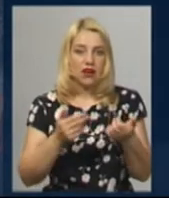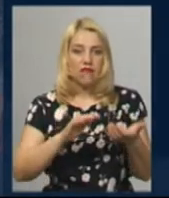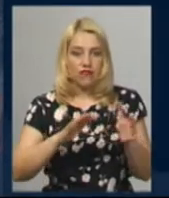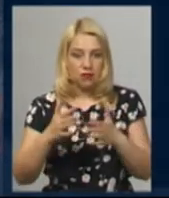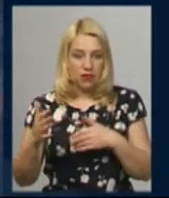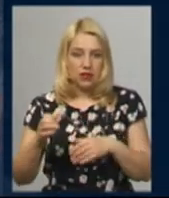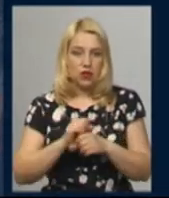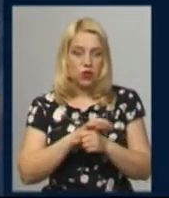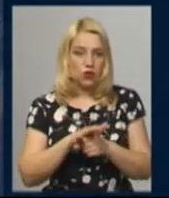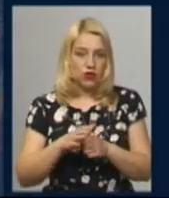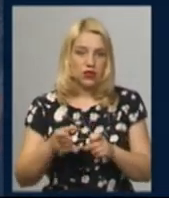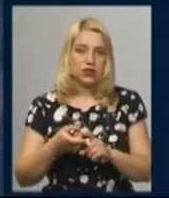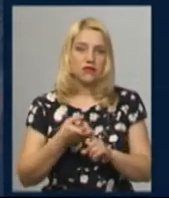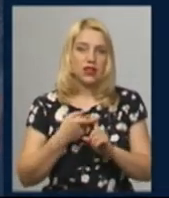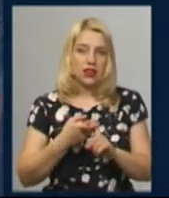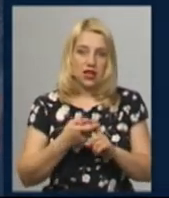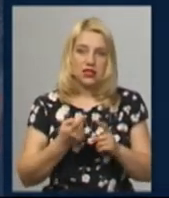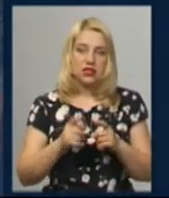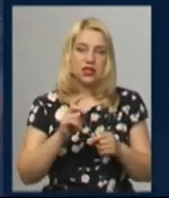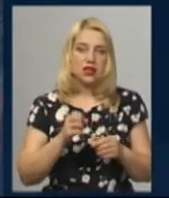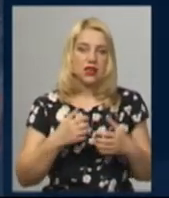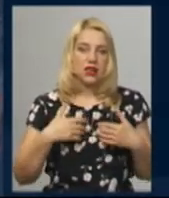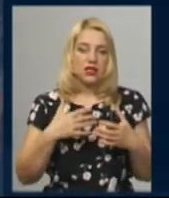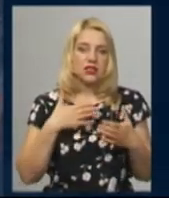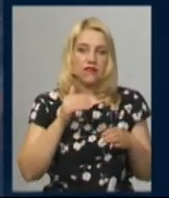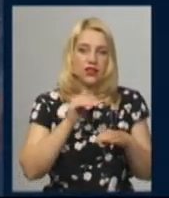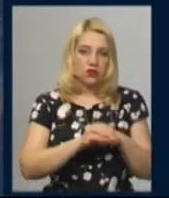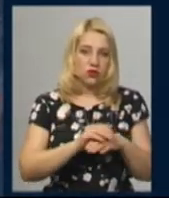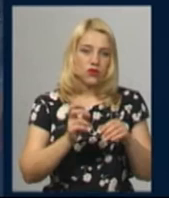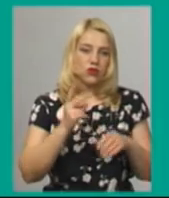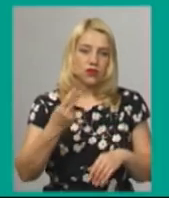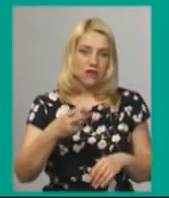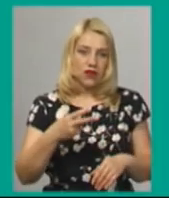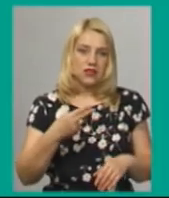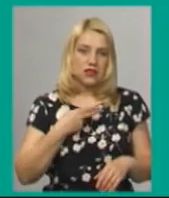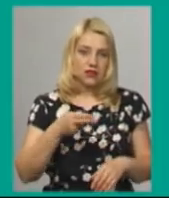Одужало 594 особи. Зафіксовано 20 летальних випадків.